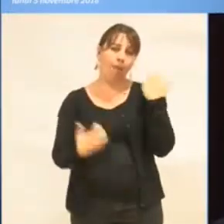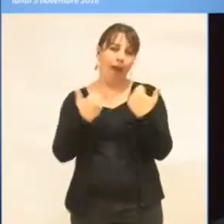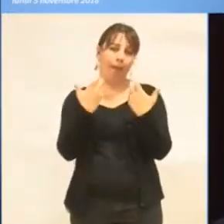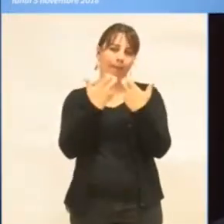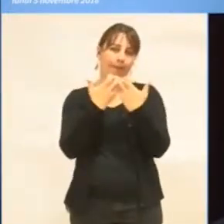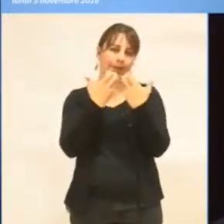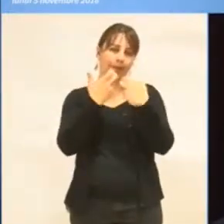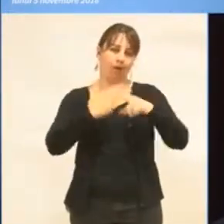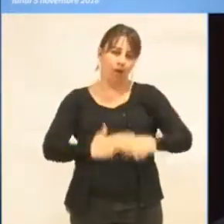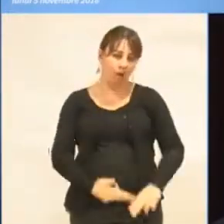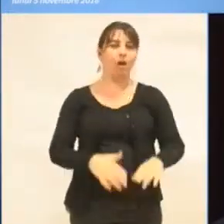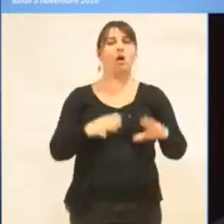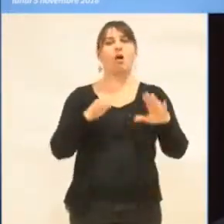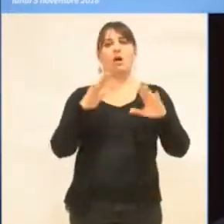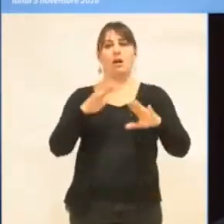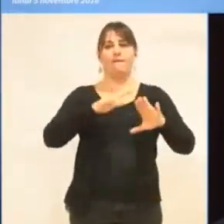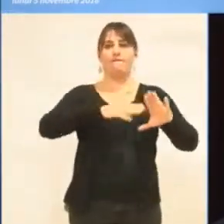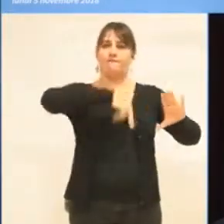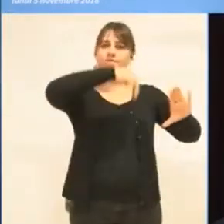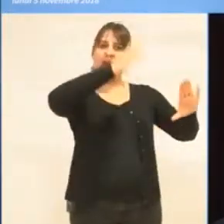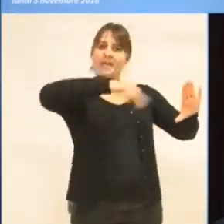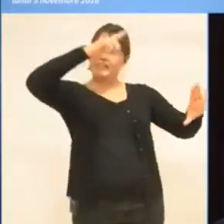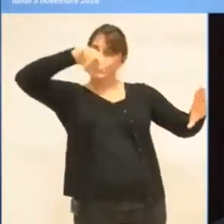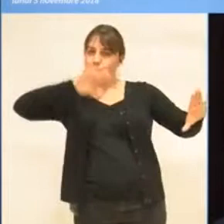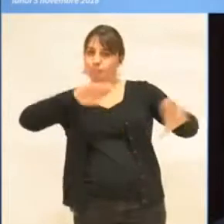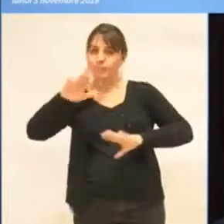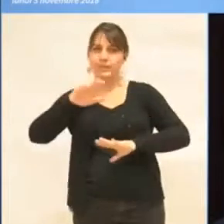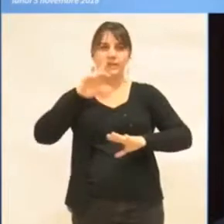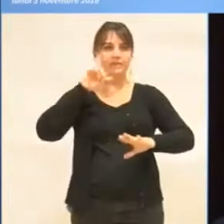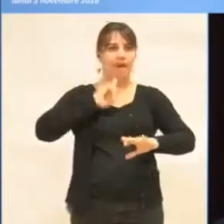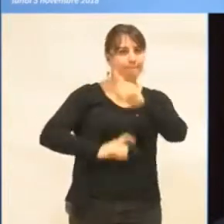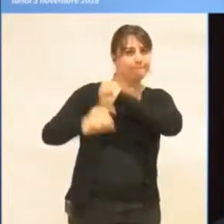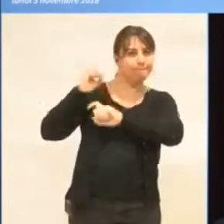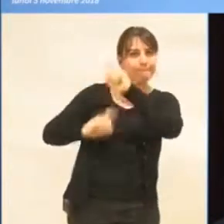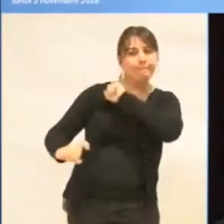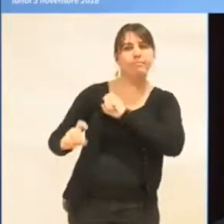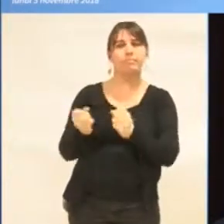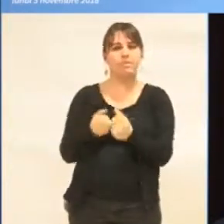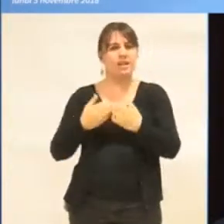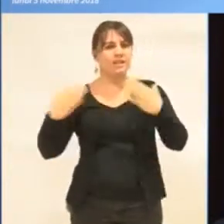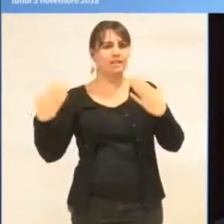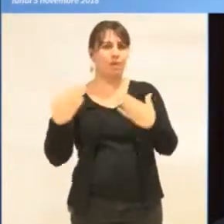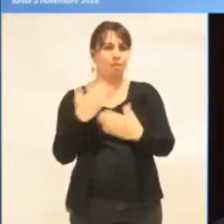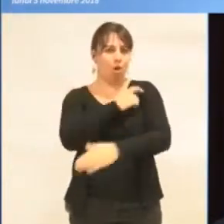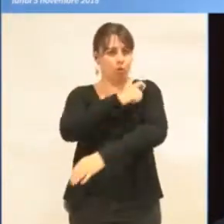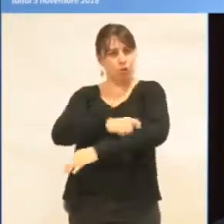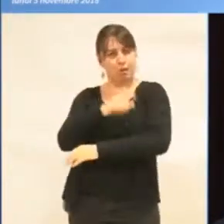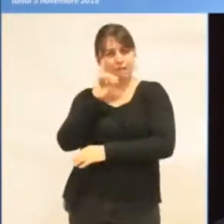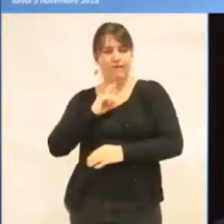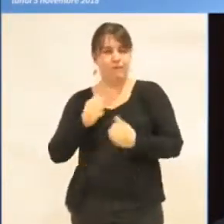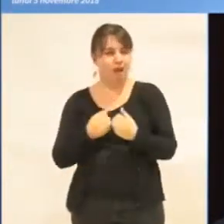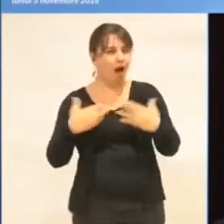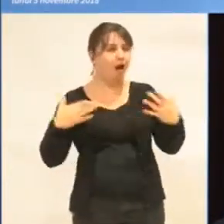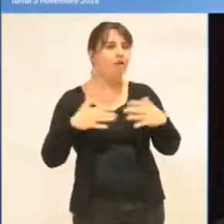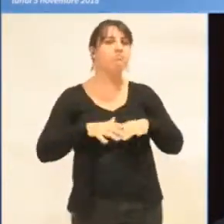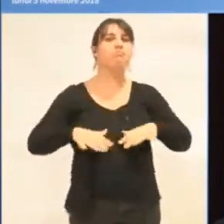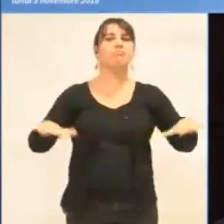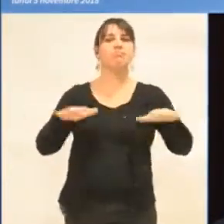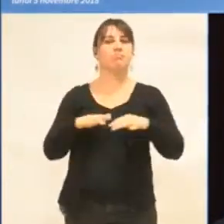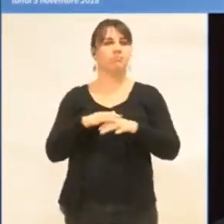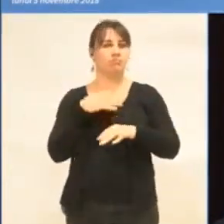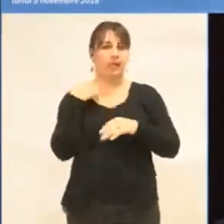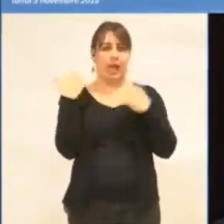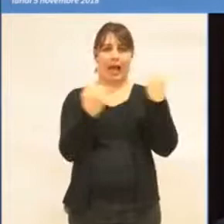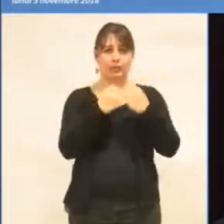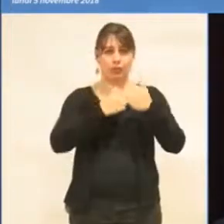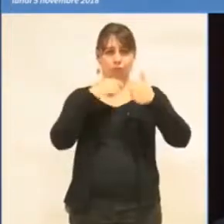actes. Que ce soit d'ailleurs au niveau de la collectivité en tant qu'acteur public, dans ses partenariats avec les associations et dans ses partenariats aussi au niveau